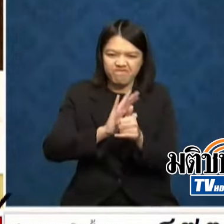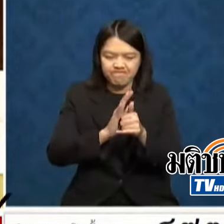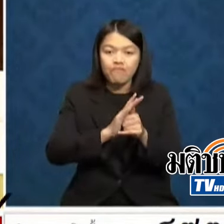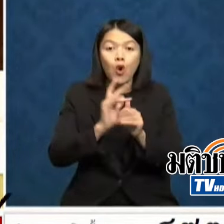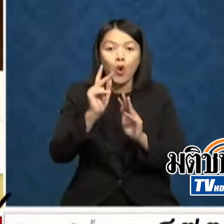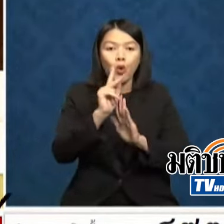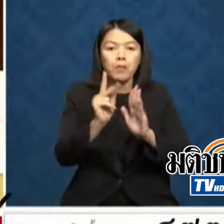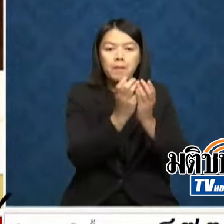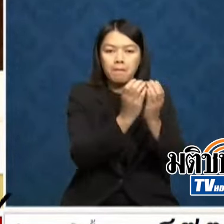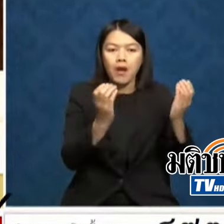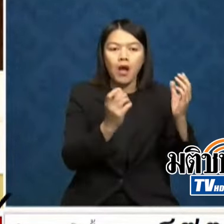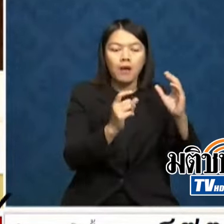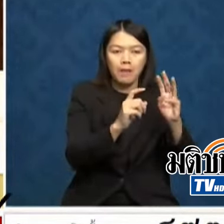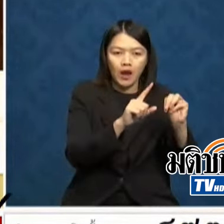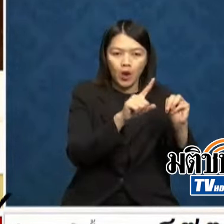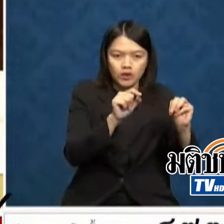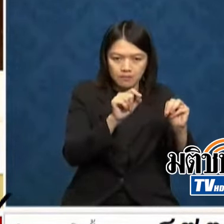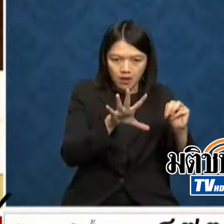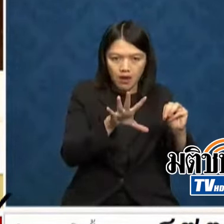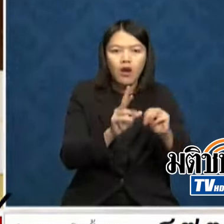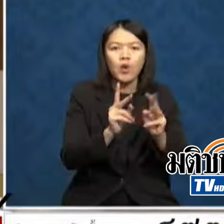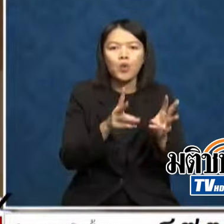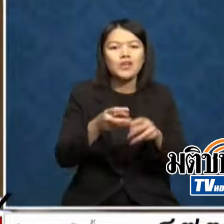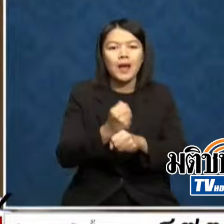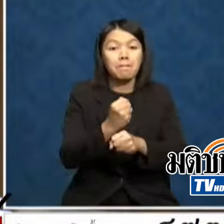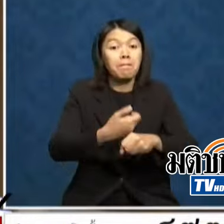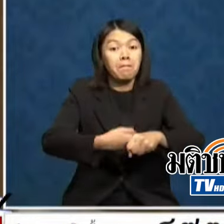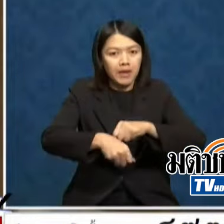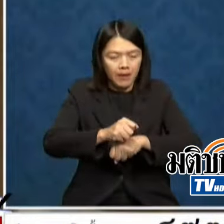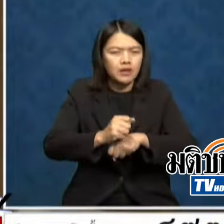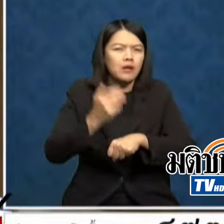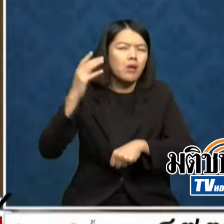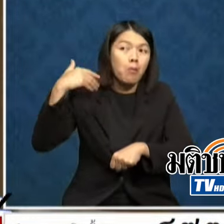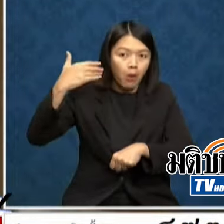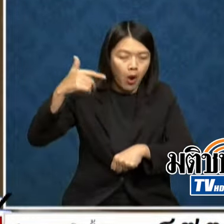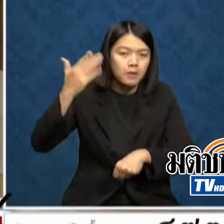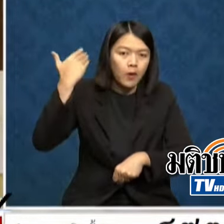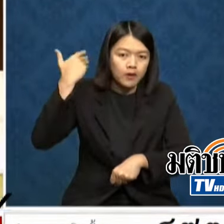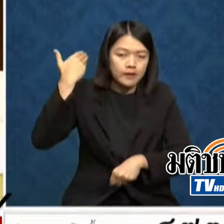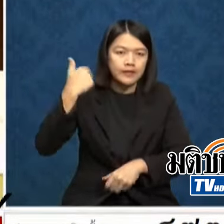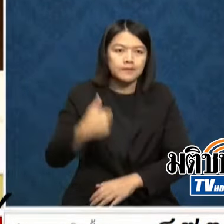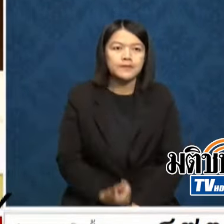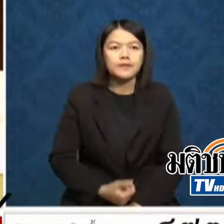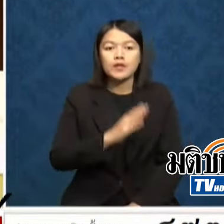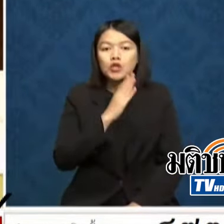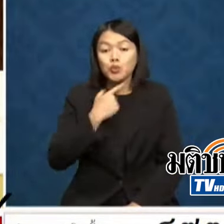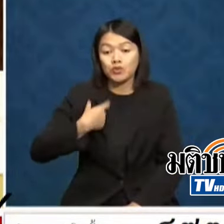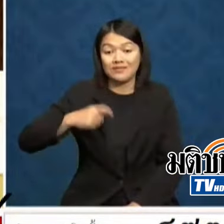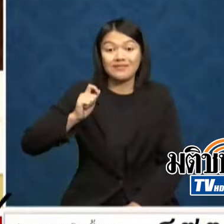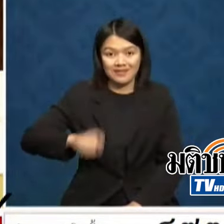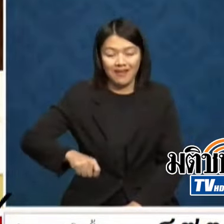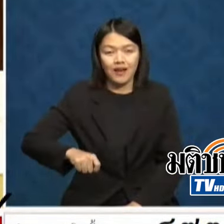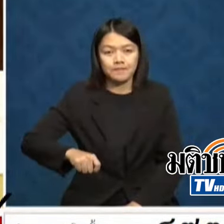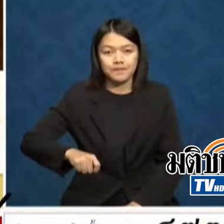ธรรมนูญมาตรา125แต่วิธีปฏิบัติที่เราเคยปฏิบัติกันมาก็คือว่าในกรณีที่ศาลน